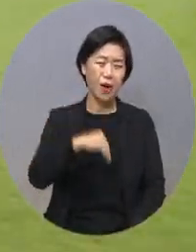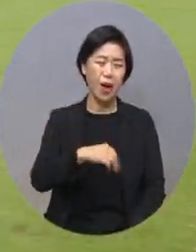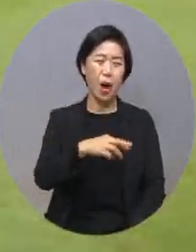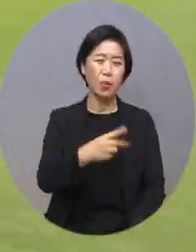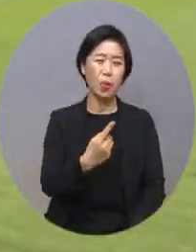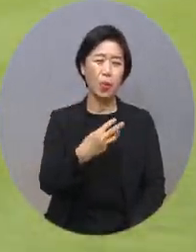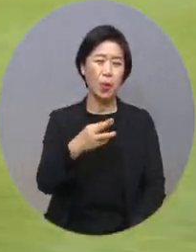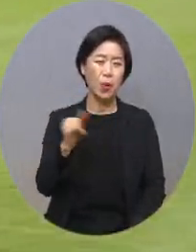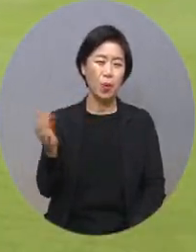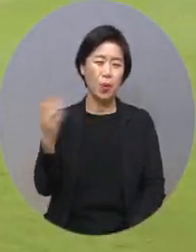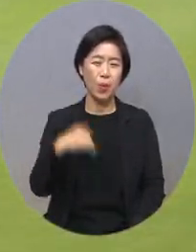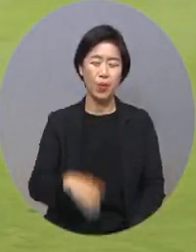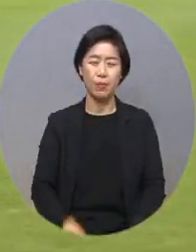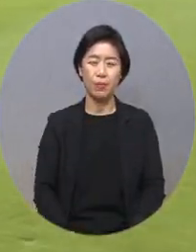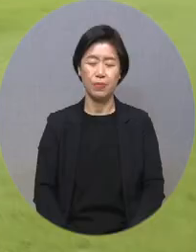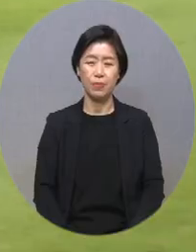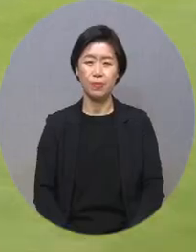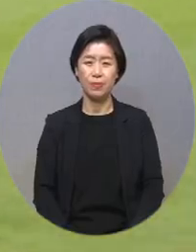거야?